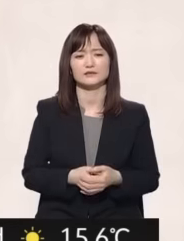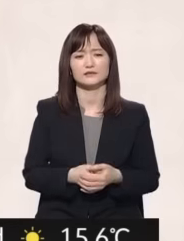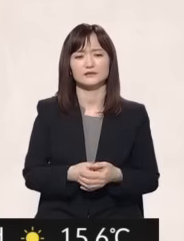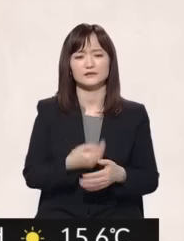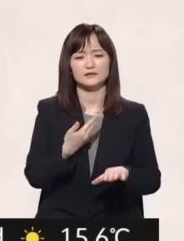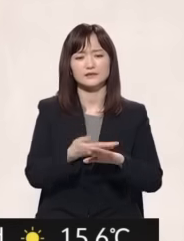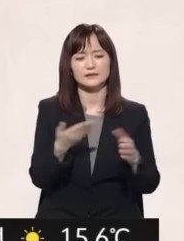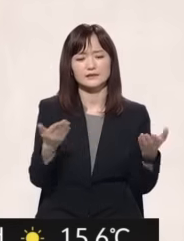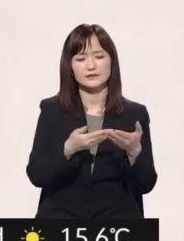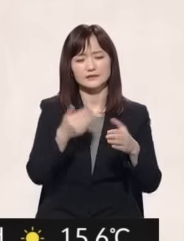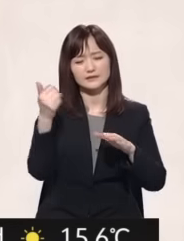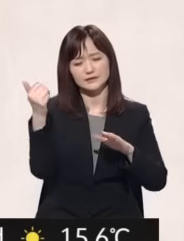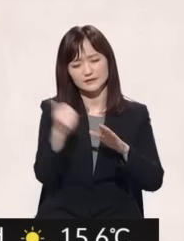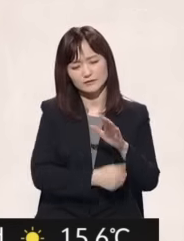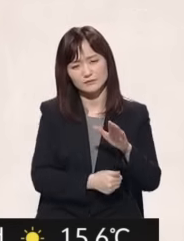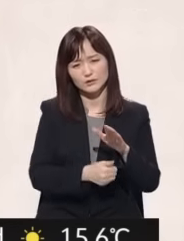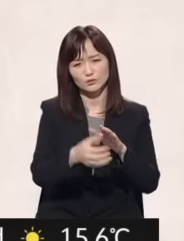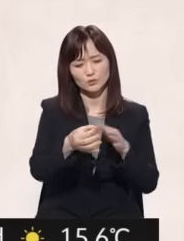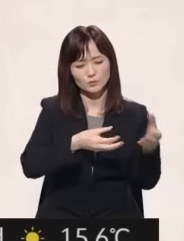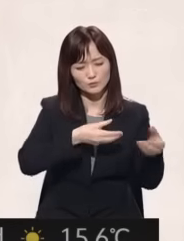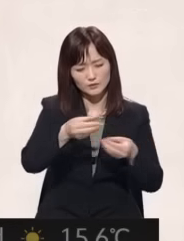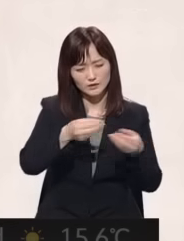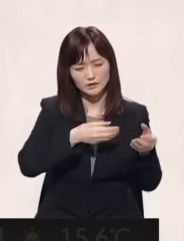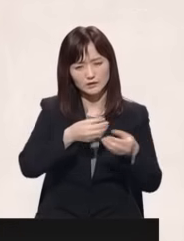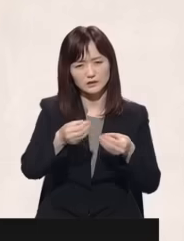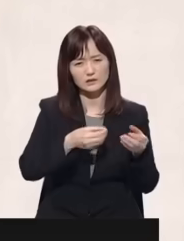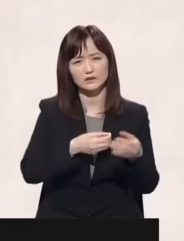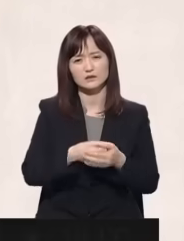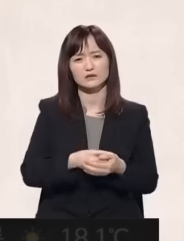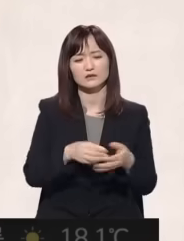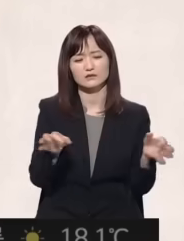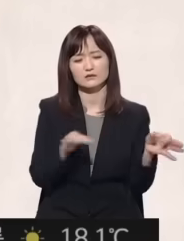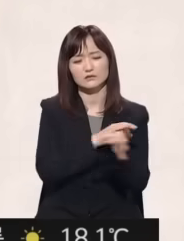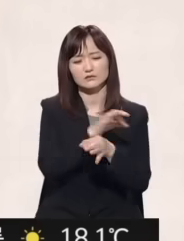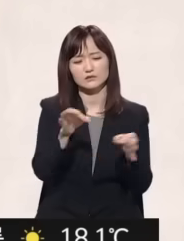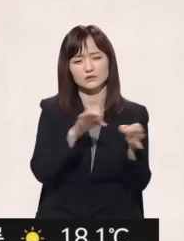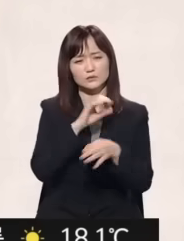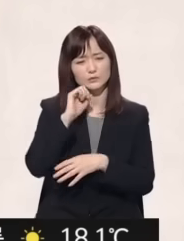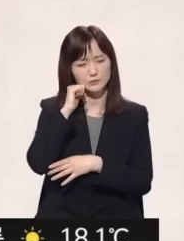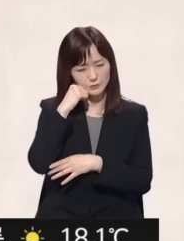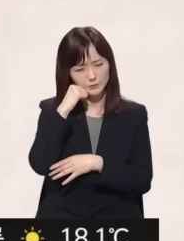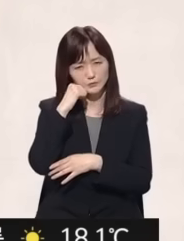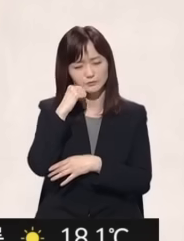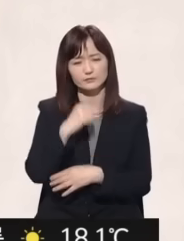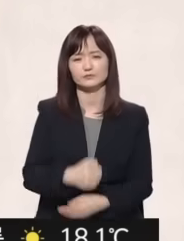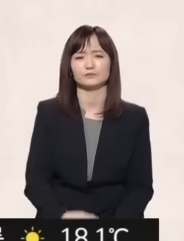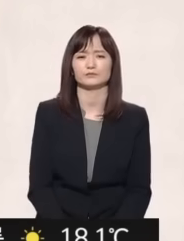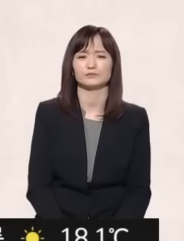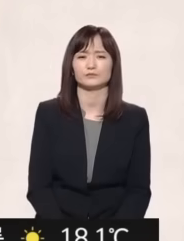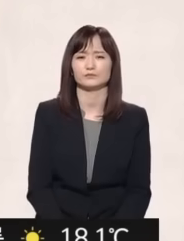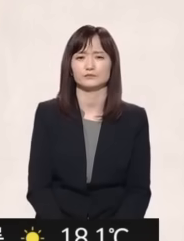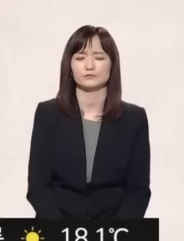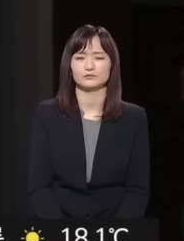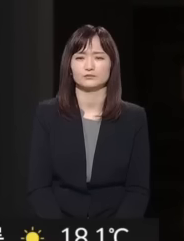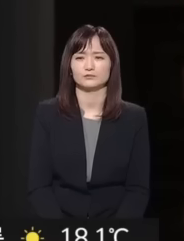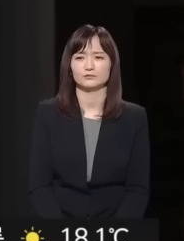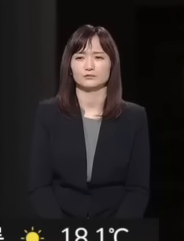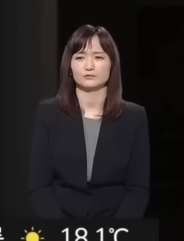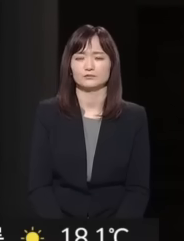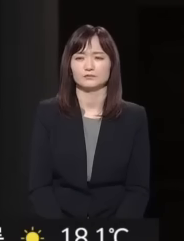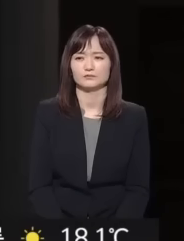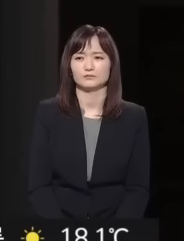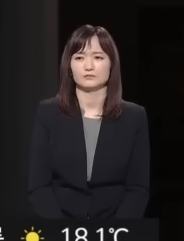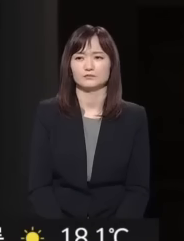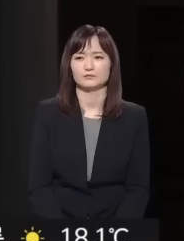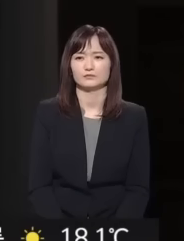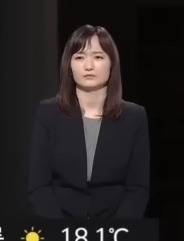실패하면서 빚을 졌고 경제적으로 많이 힘들어진 상황이었다라는 것이이 주변에 전원입니다 승현님 정